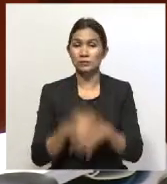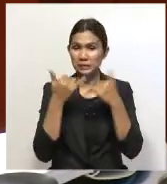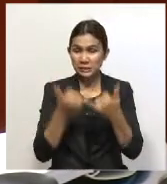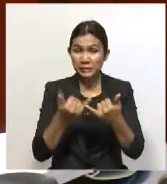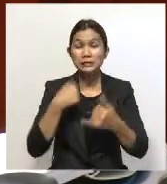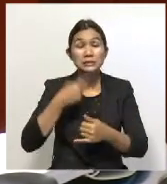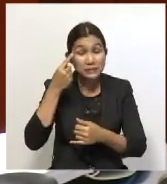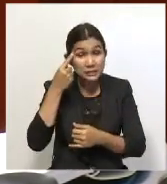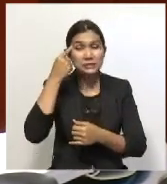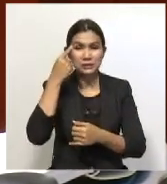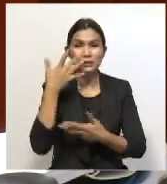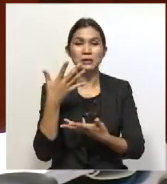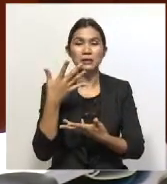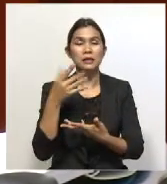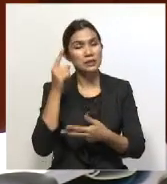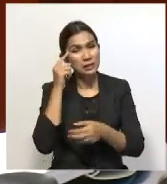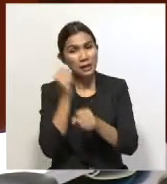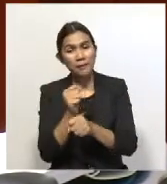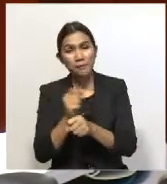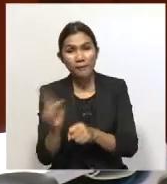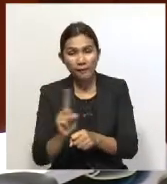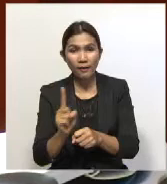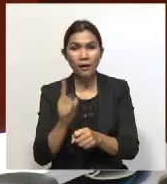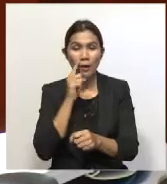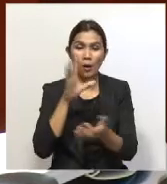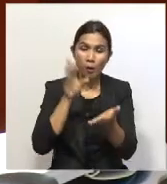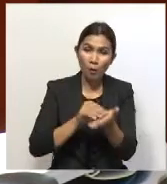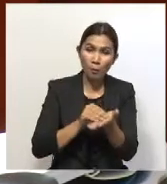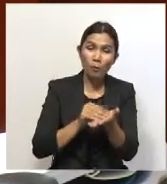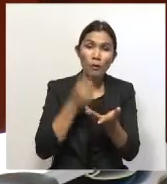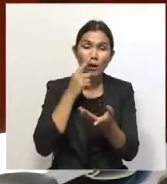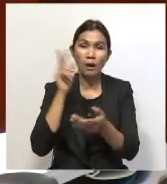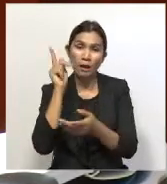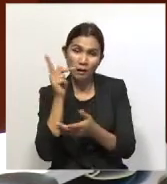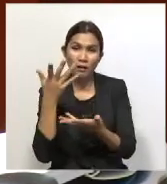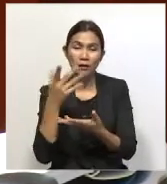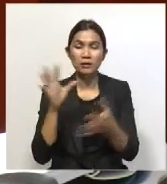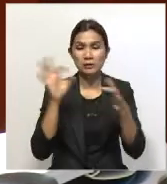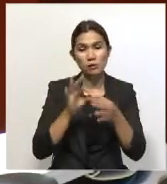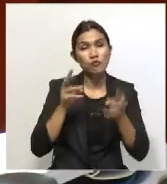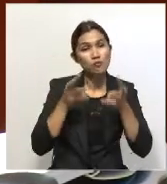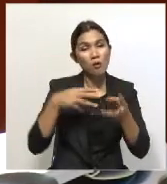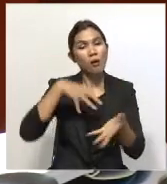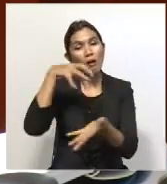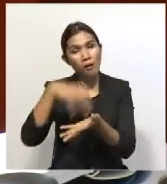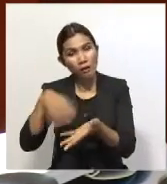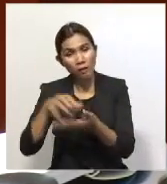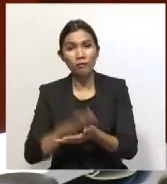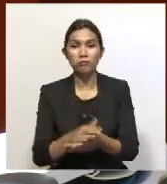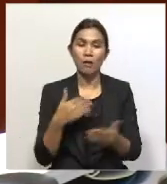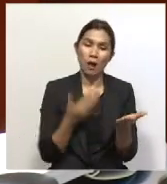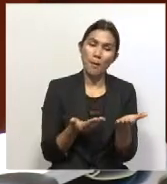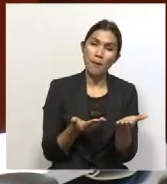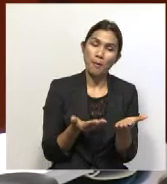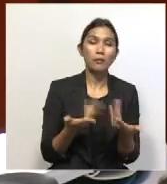งคิดแนวทางที่ทำยังไงถึงให้ข้อมูลข่าวสารจะด้วยการเล่าข่าวจะด้วยการอ่านข่าว